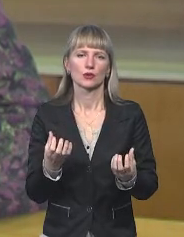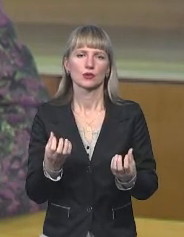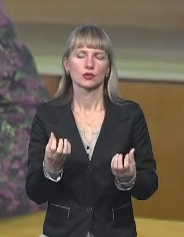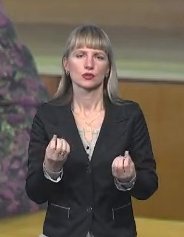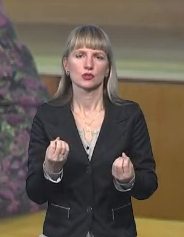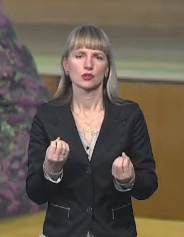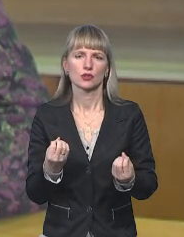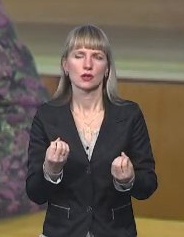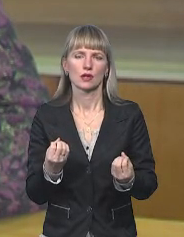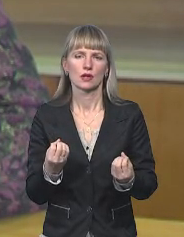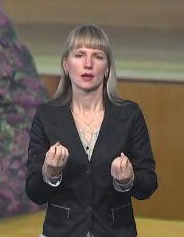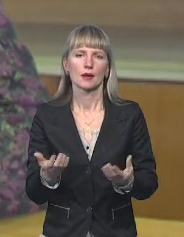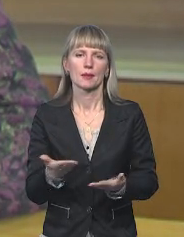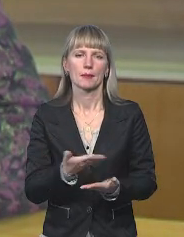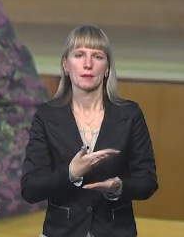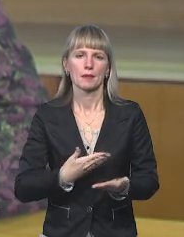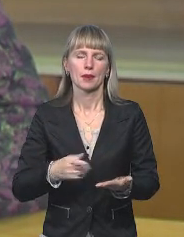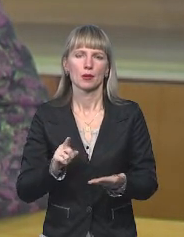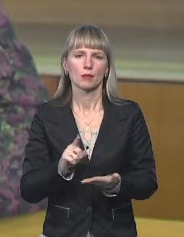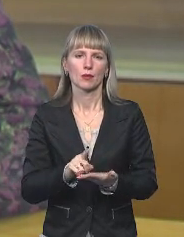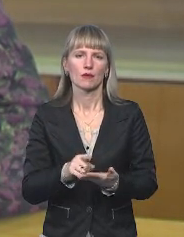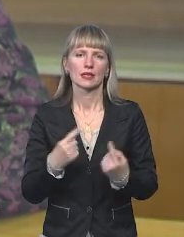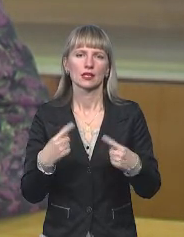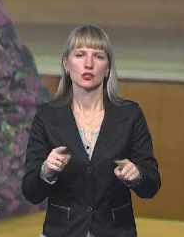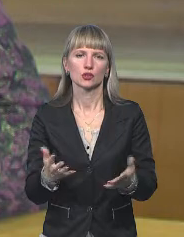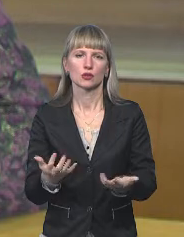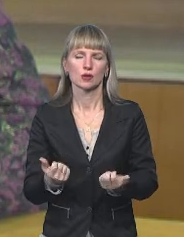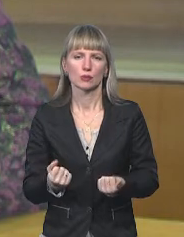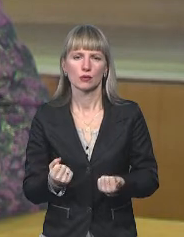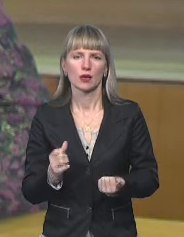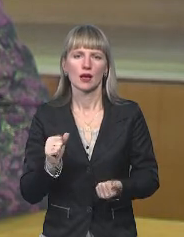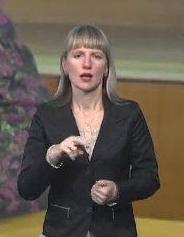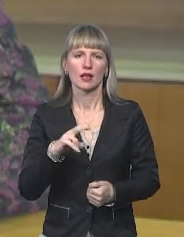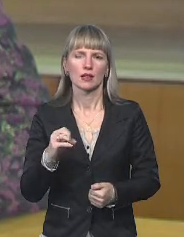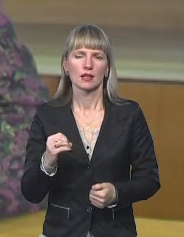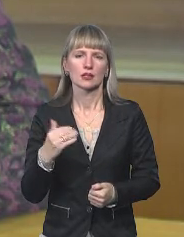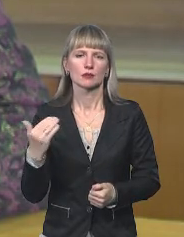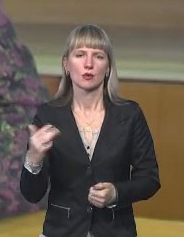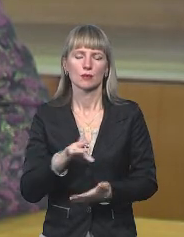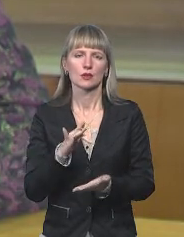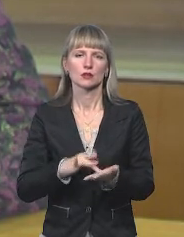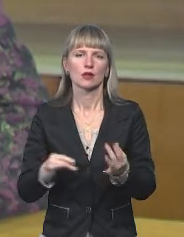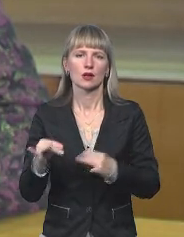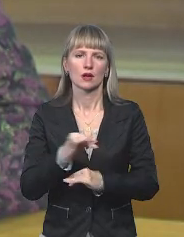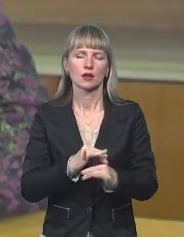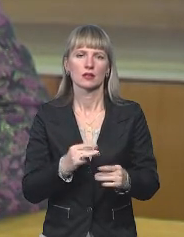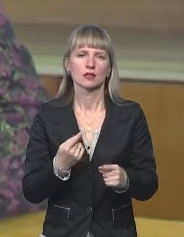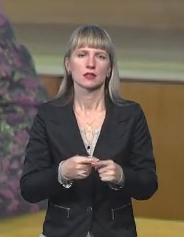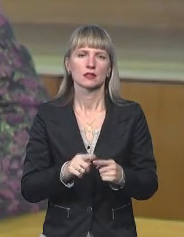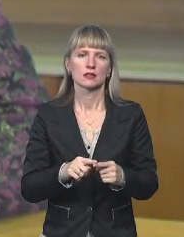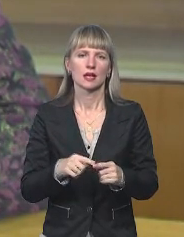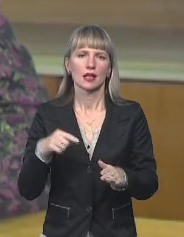вистачає, тому що ми їх повинні більше отримувати. Але з боку міської ради йде